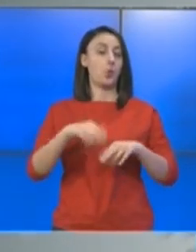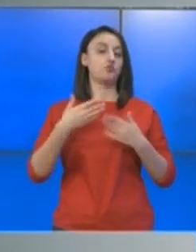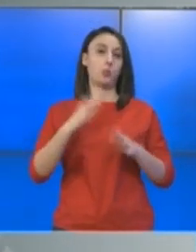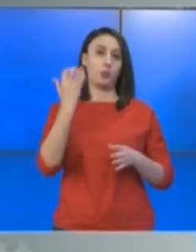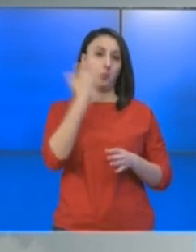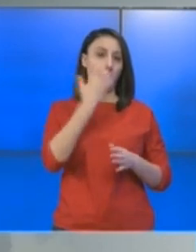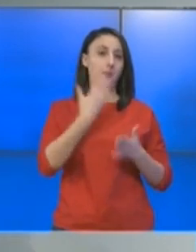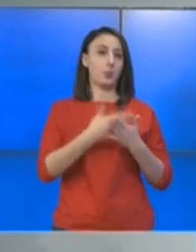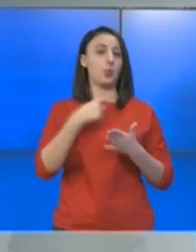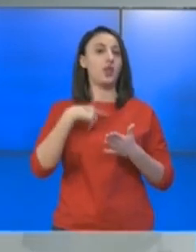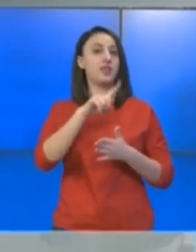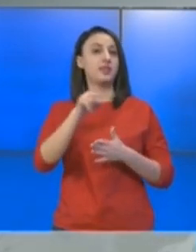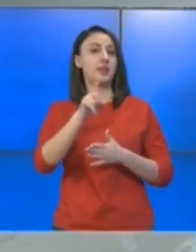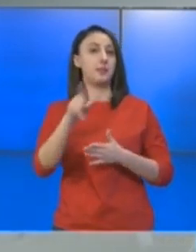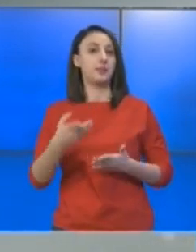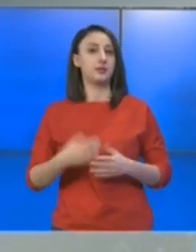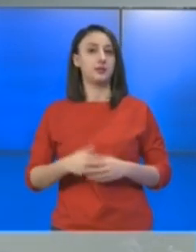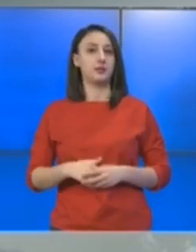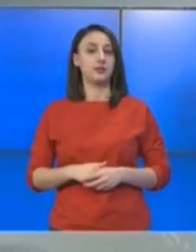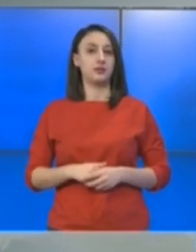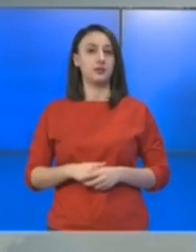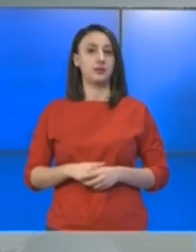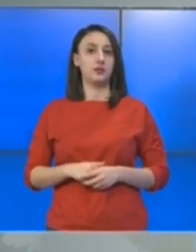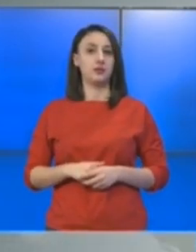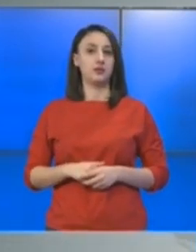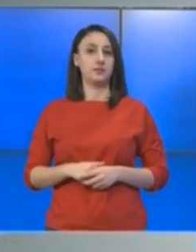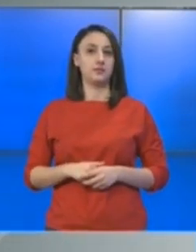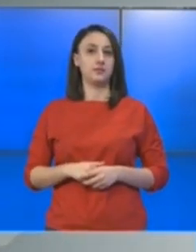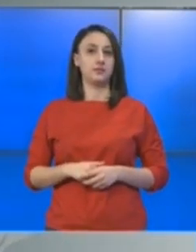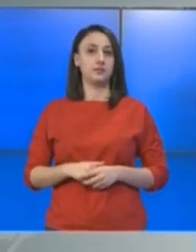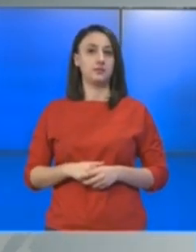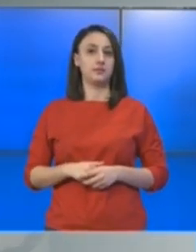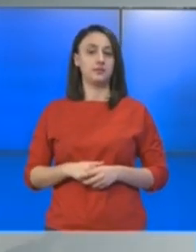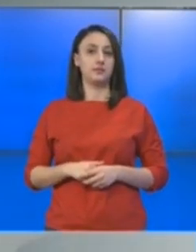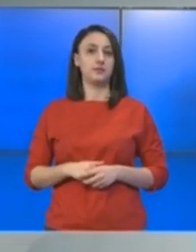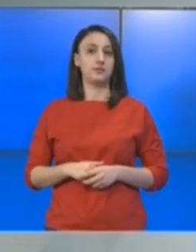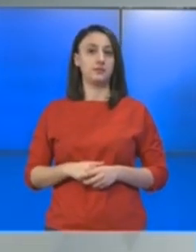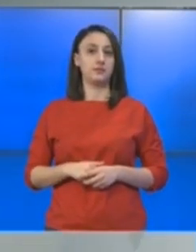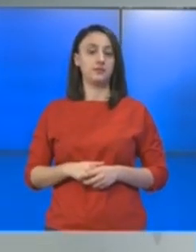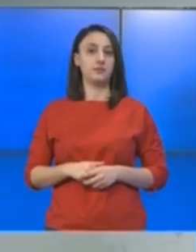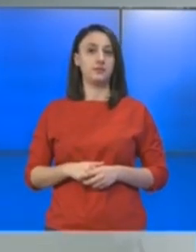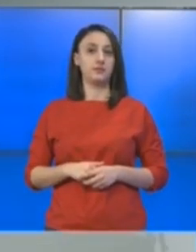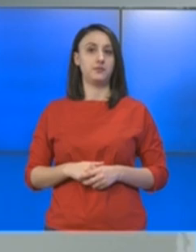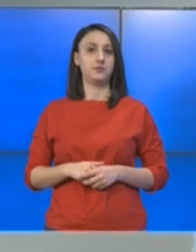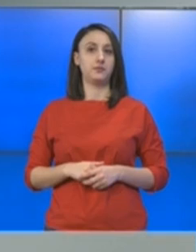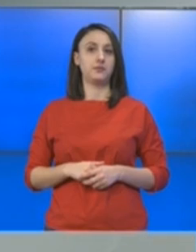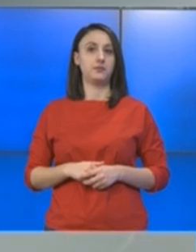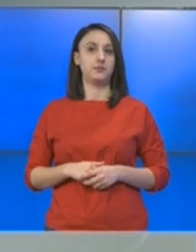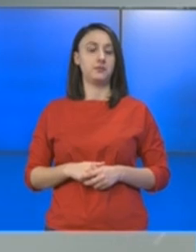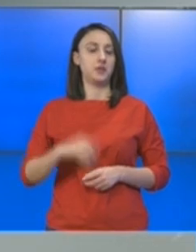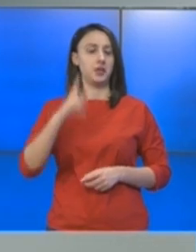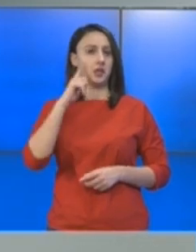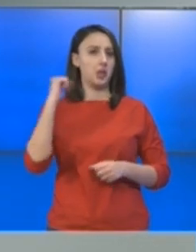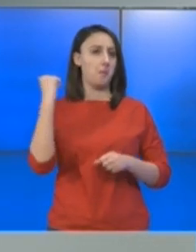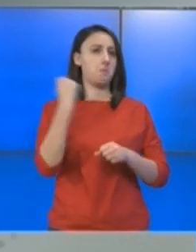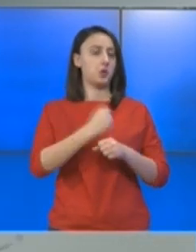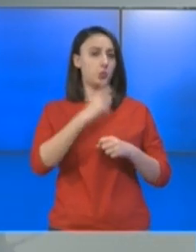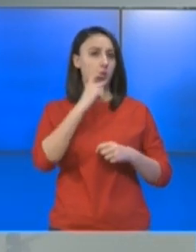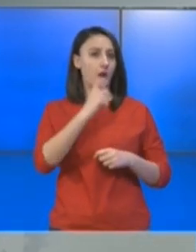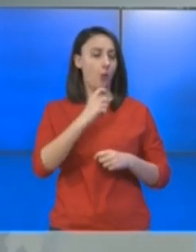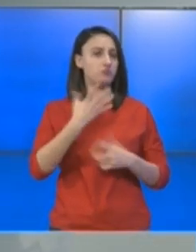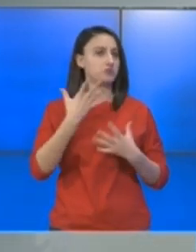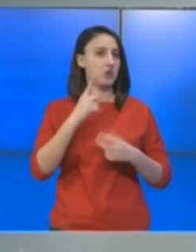pentru că sunt luați la întrebări cool omul pe lor în bătăi și poezia din parte tot ce am facut